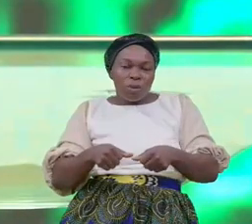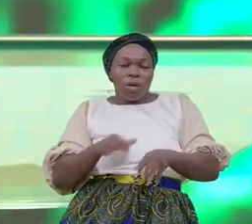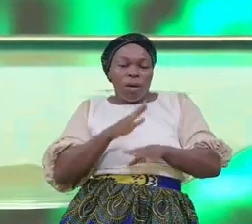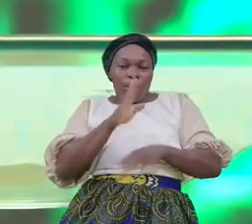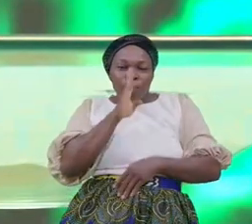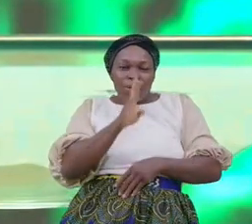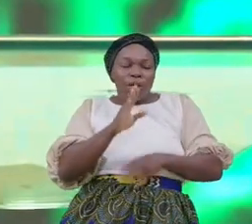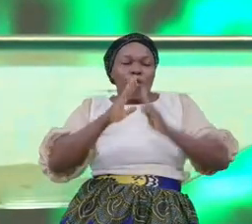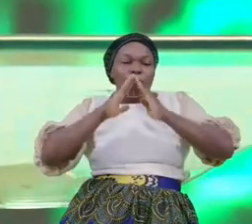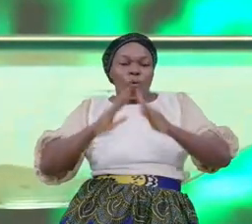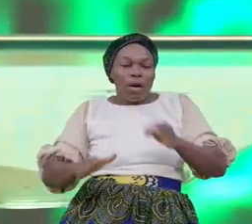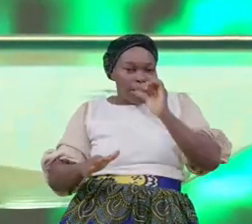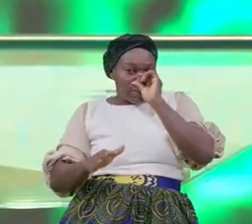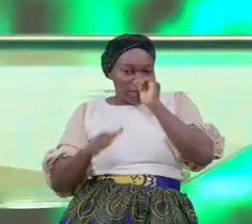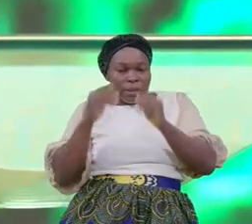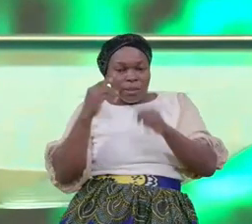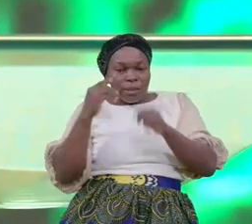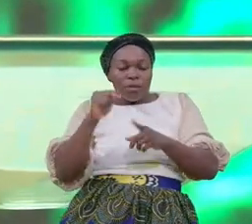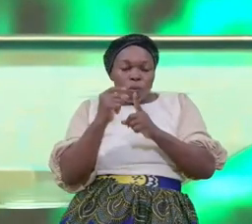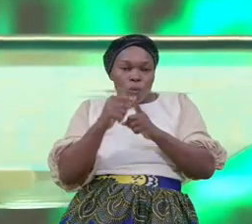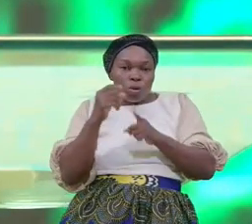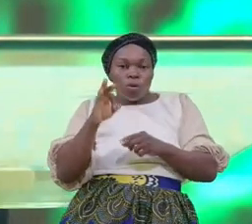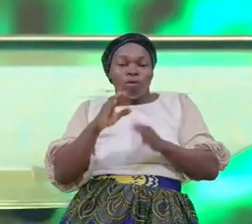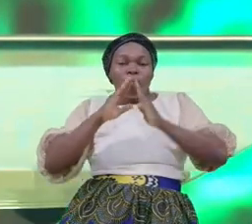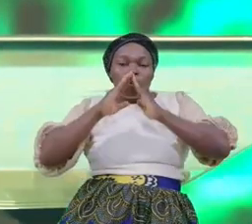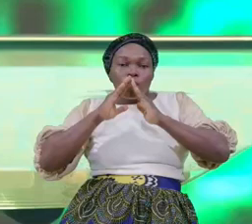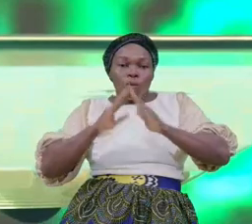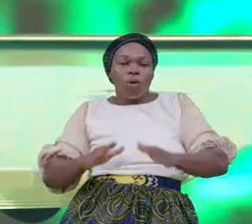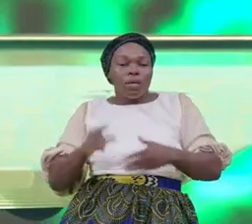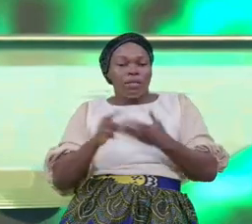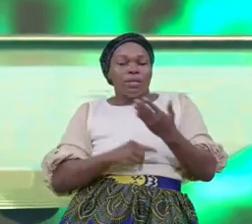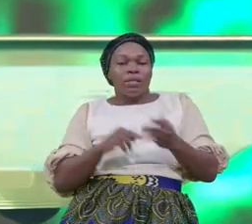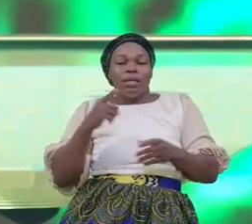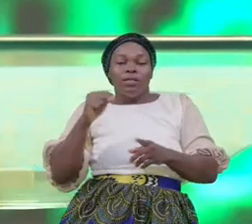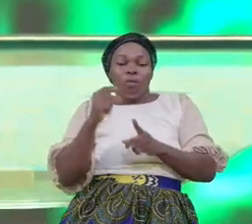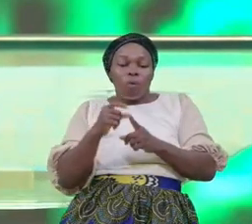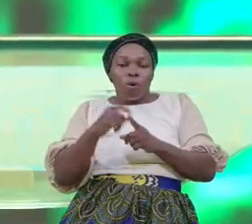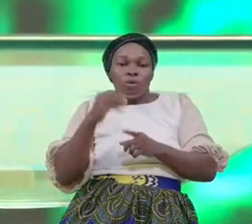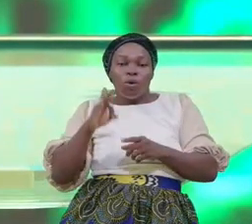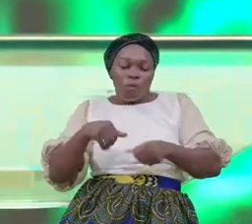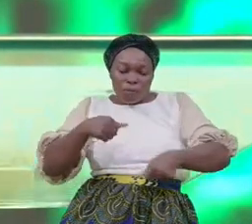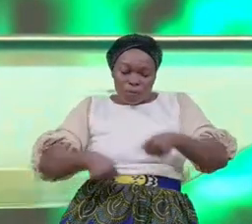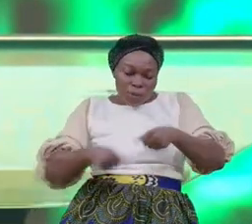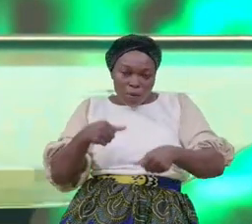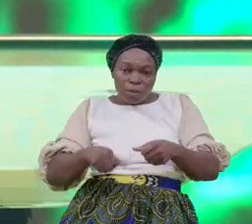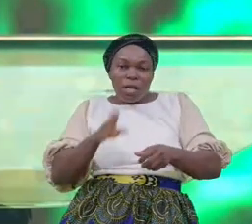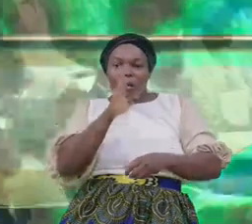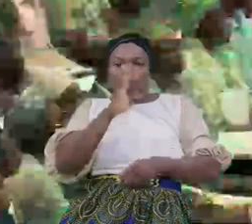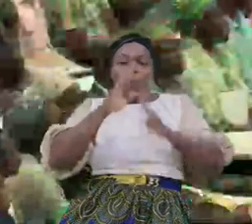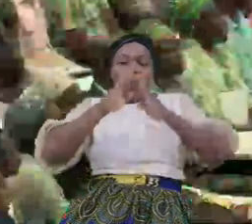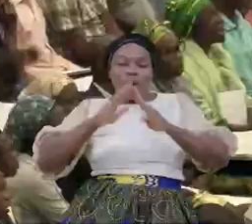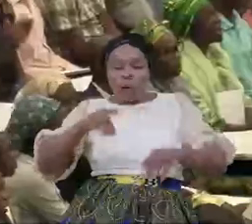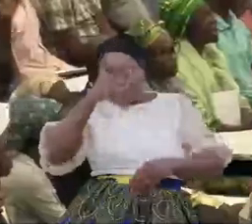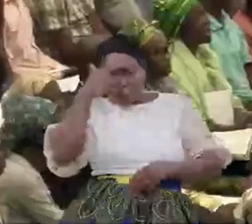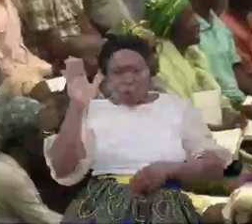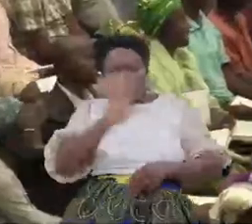de fatigue, je suis fatigué, je ne sais pas si je peux encore continuer, si je me dépasse. Mais taisez-vous, votre miracle